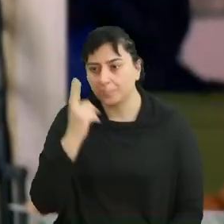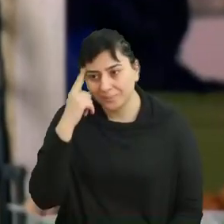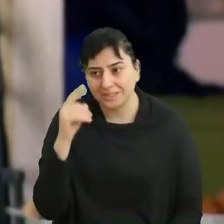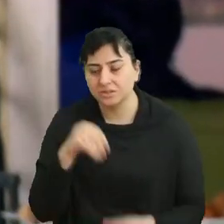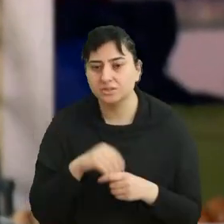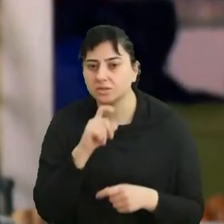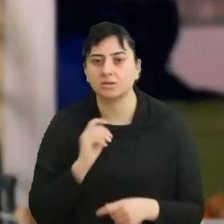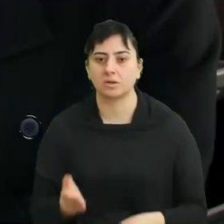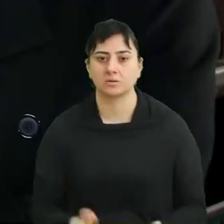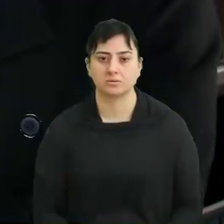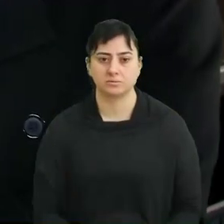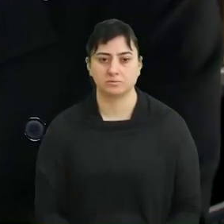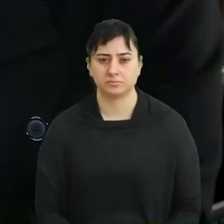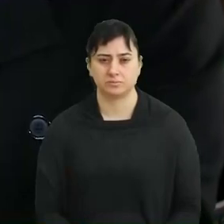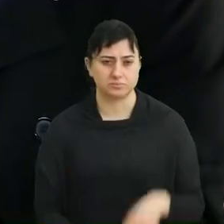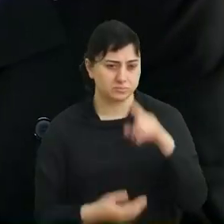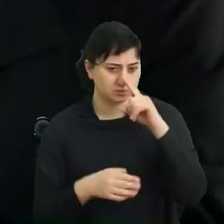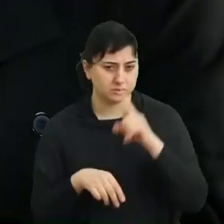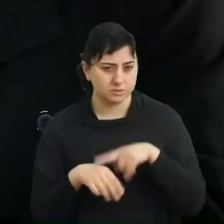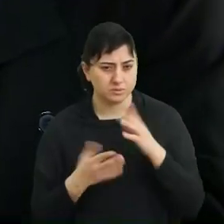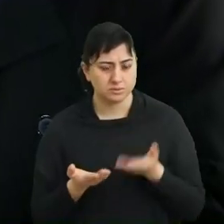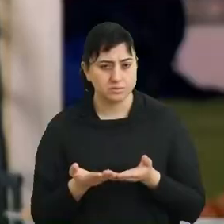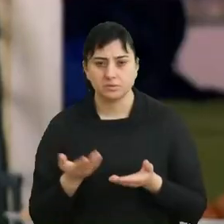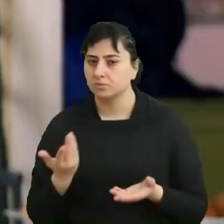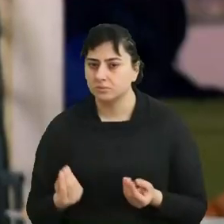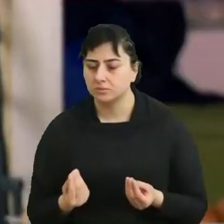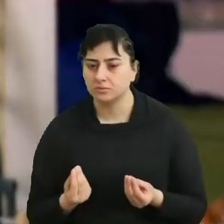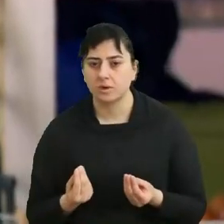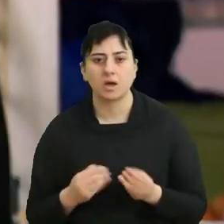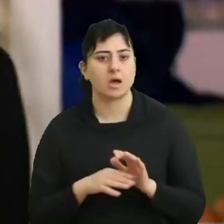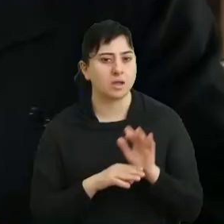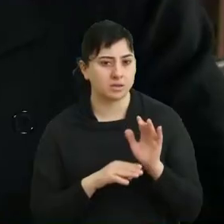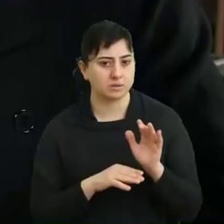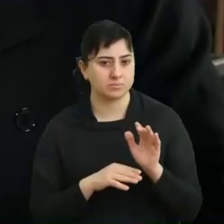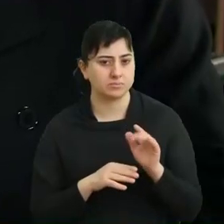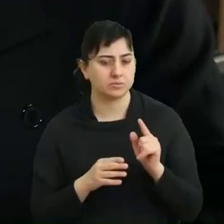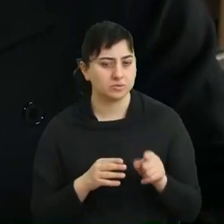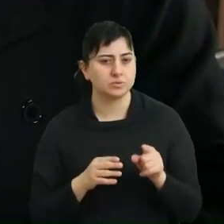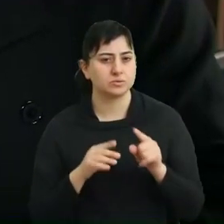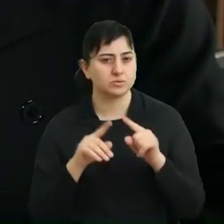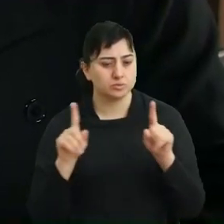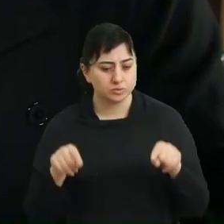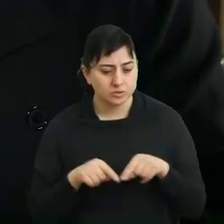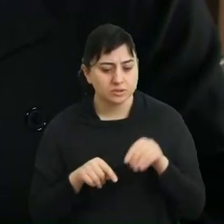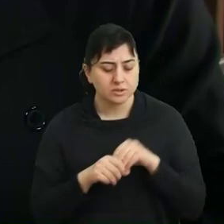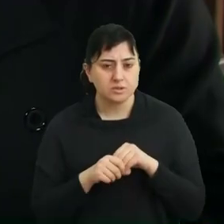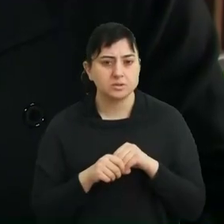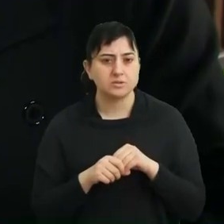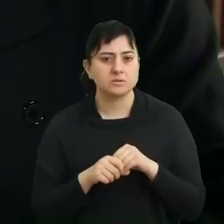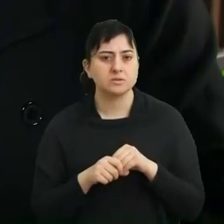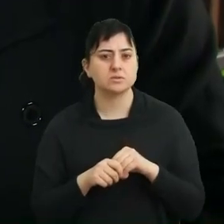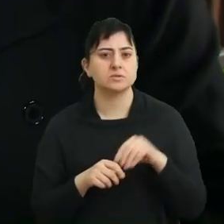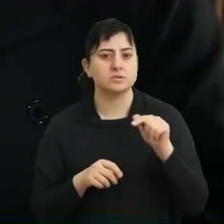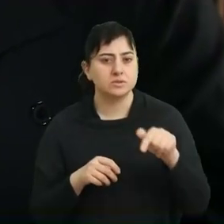var. Ay, inanmıyorum ya. Ne oldu bir tanem? Hayatım, ürünün içeriğinde GDO'lu ürün